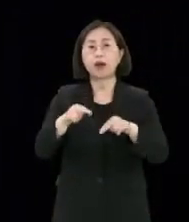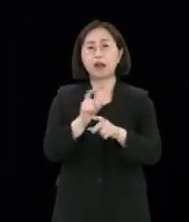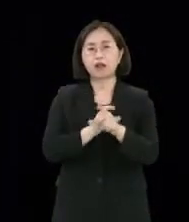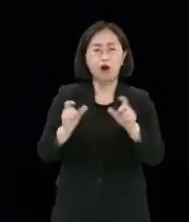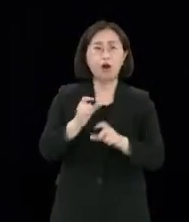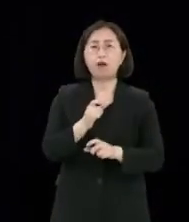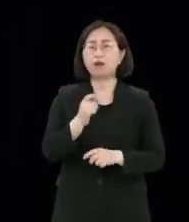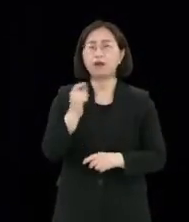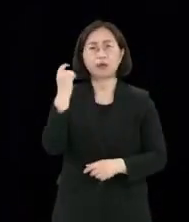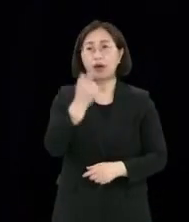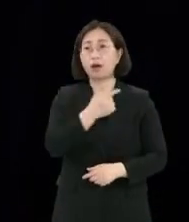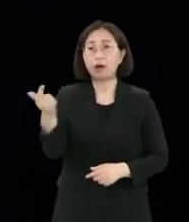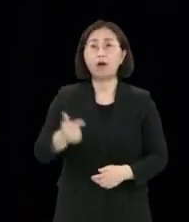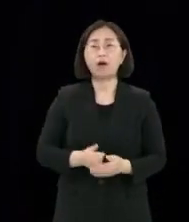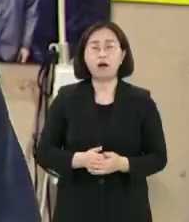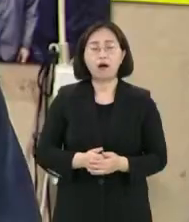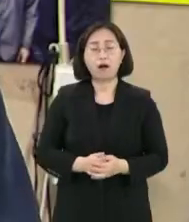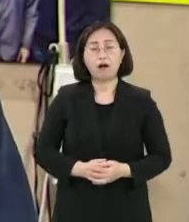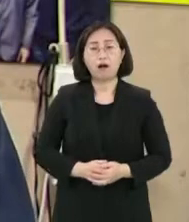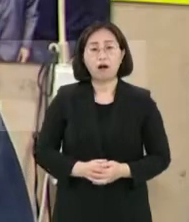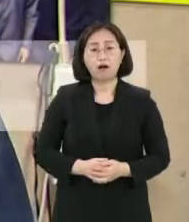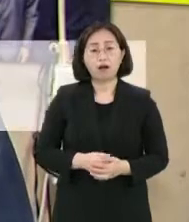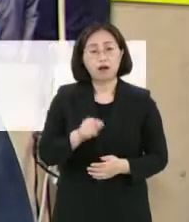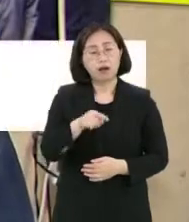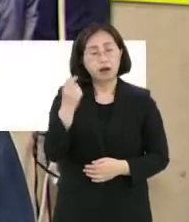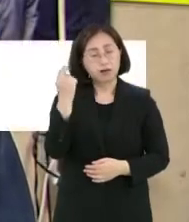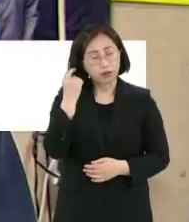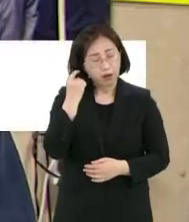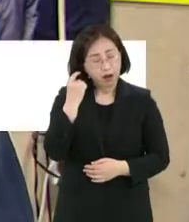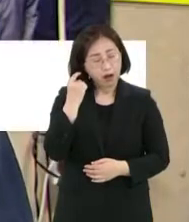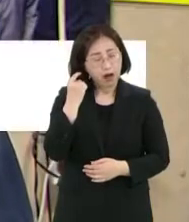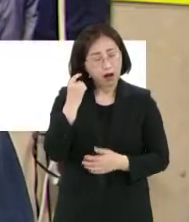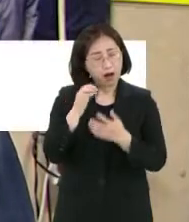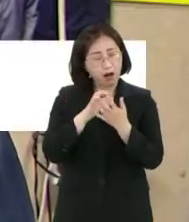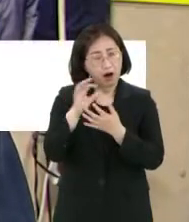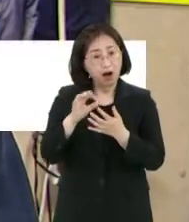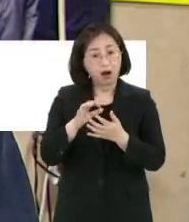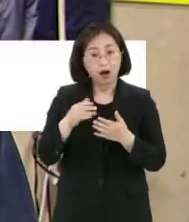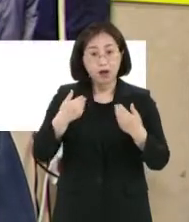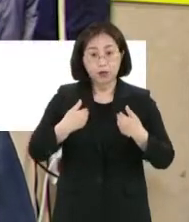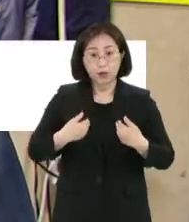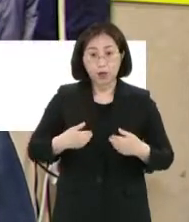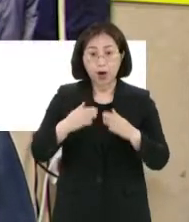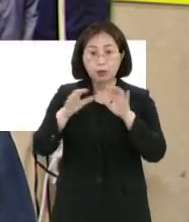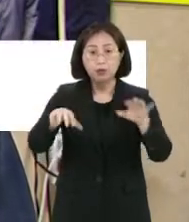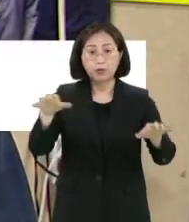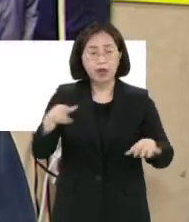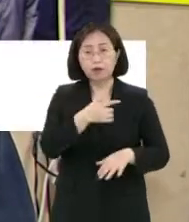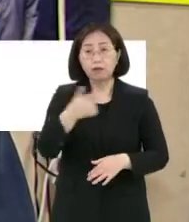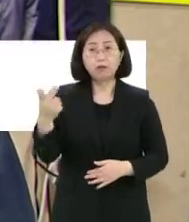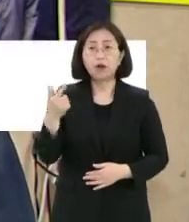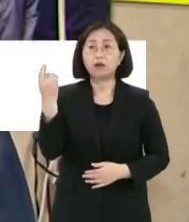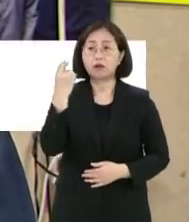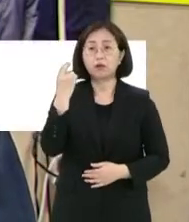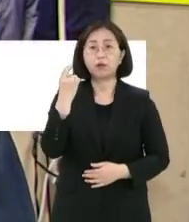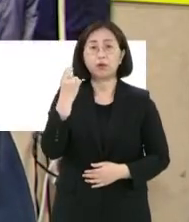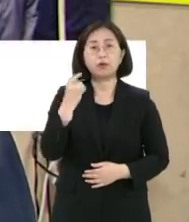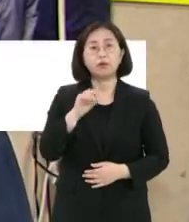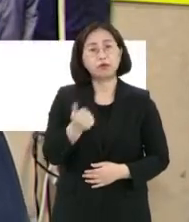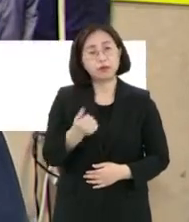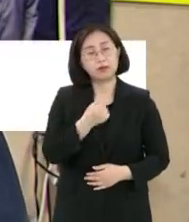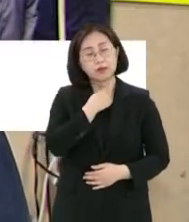밤이 고통입니다. 이 소리 자체만으로도 되게 조용한 동네에 이런 큰 소리가 나니까 진짜 죽고